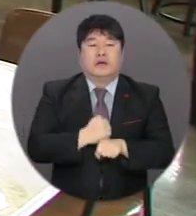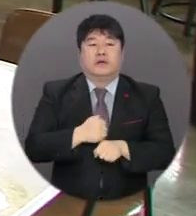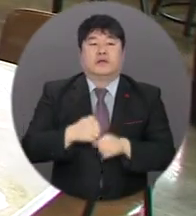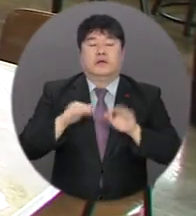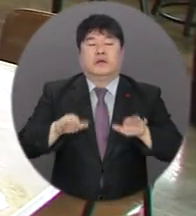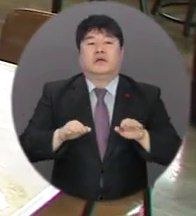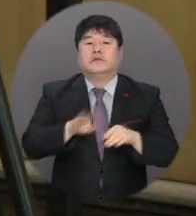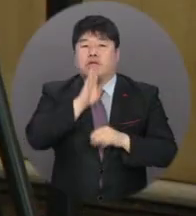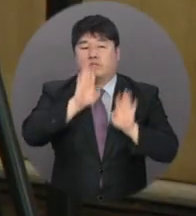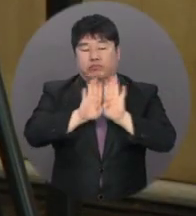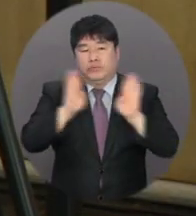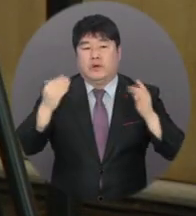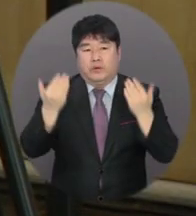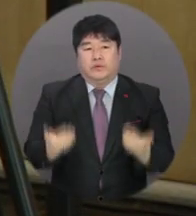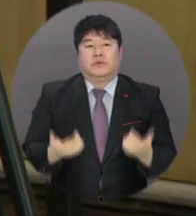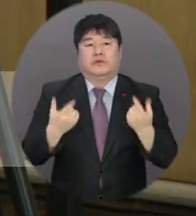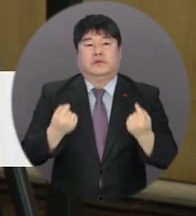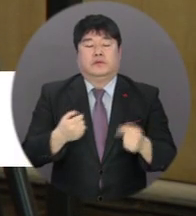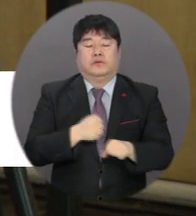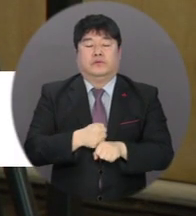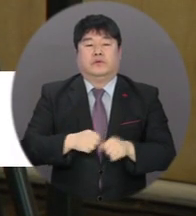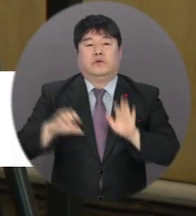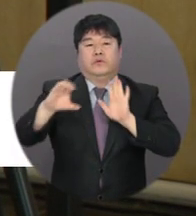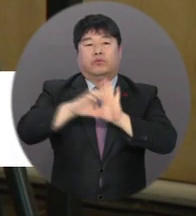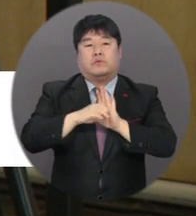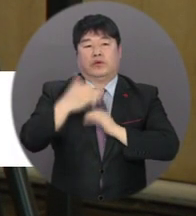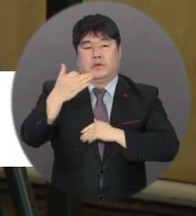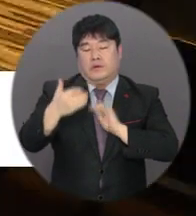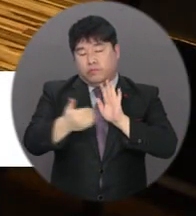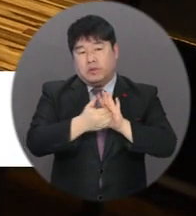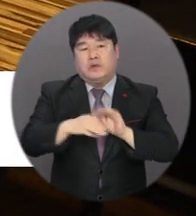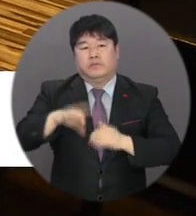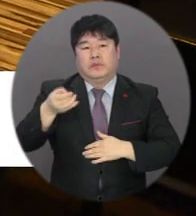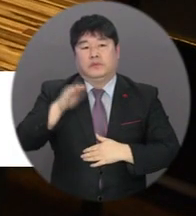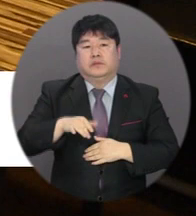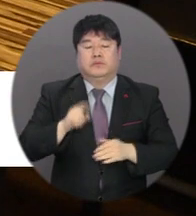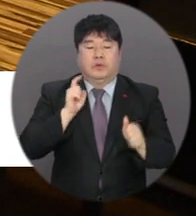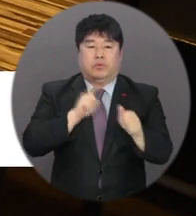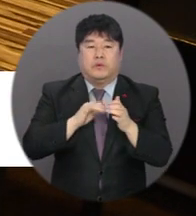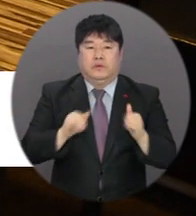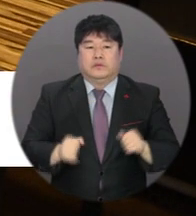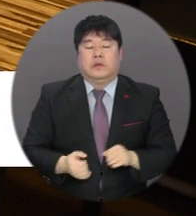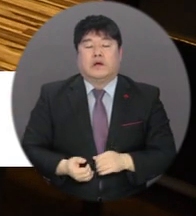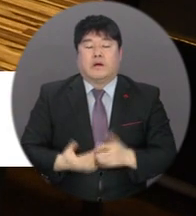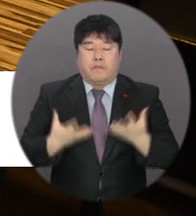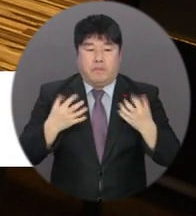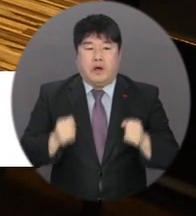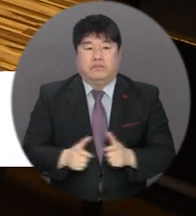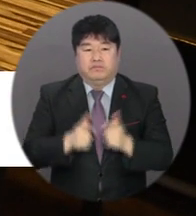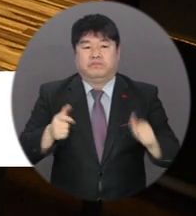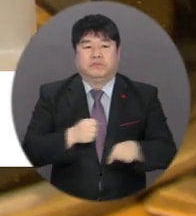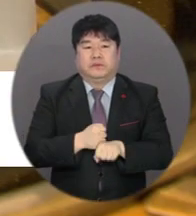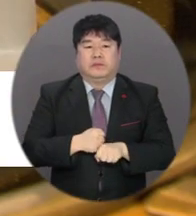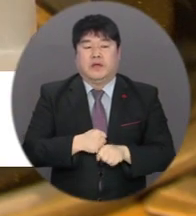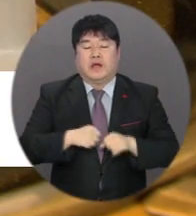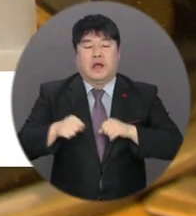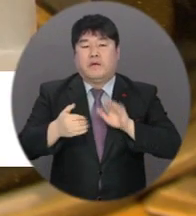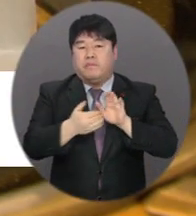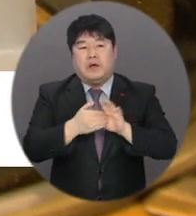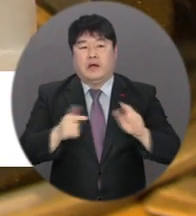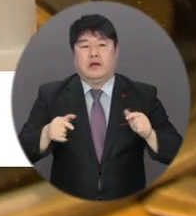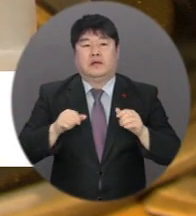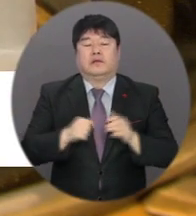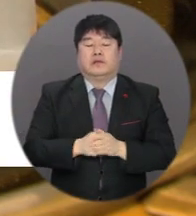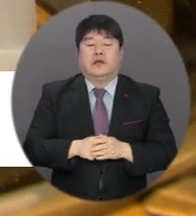개점 휴업 상태입니다. 코로나 차단이 우선이긴 하지만 확진자가 급증할 땐 조치를 하지 않다가 확산세가 꺾이는